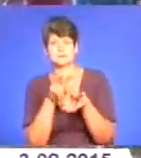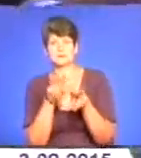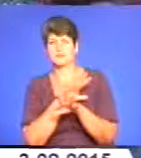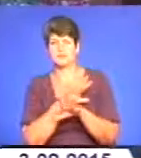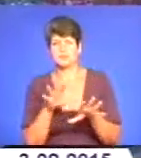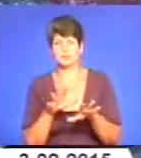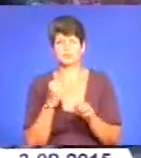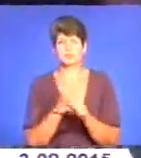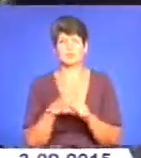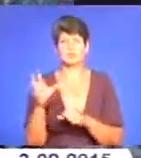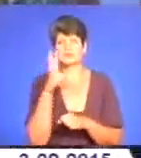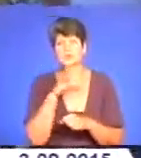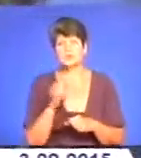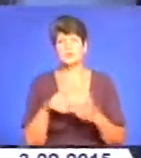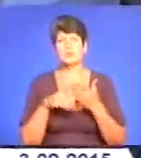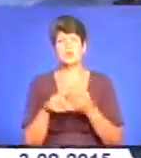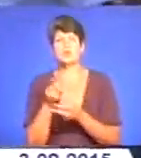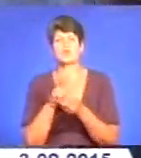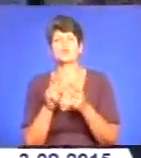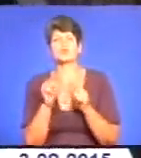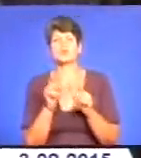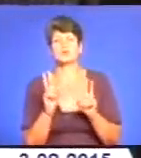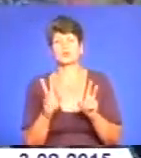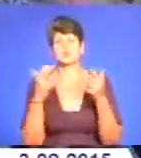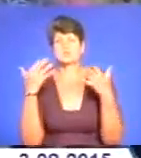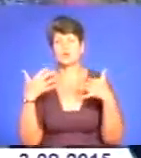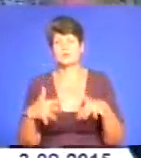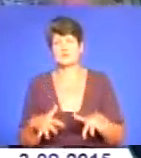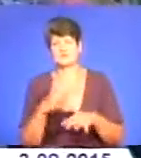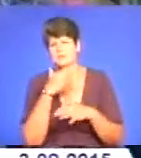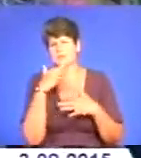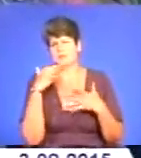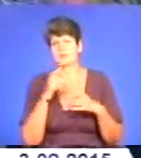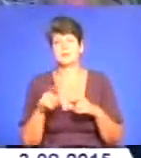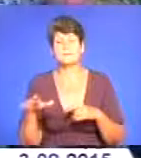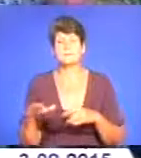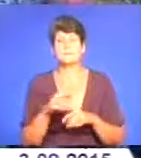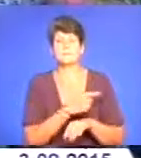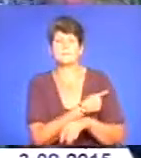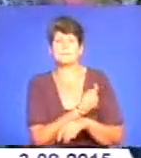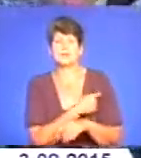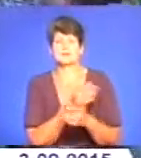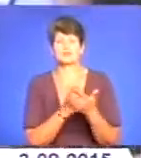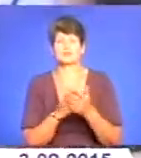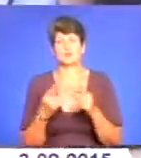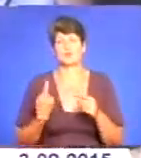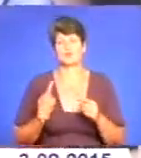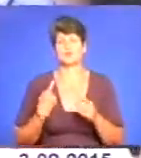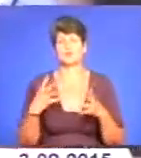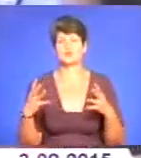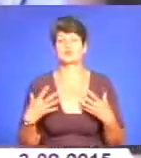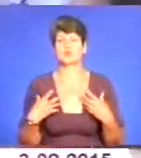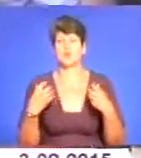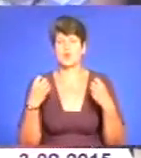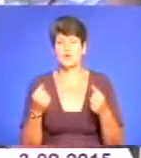майнових злочинів, допомагали і в пошуку тих, хто загубився серед тисячного натовпу. Медики зі Служби охорони здоров'я обласного управління міліції